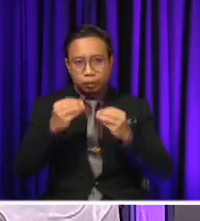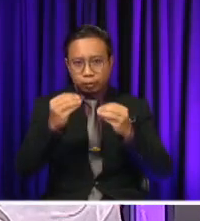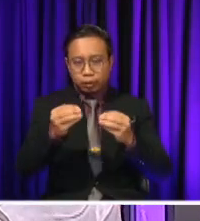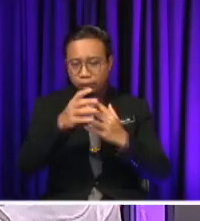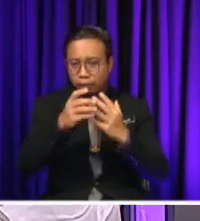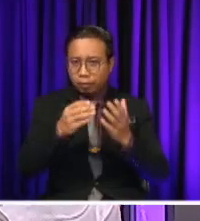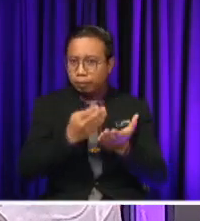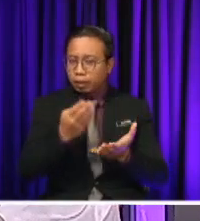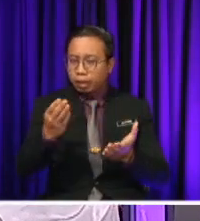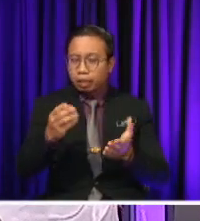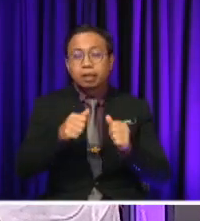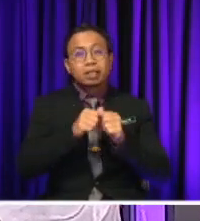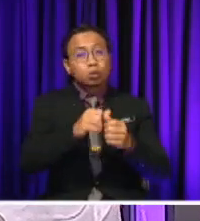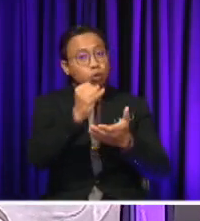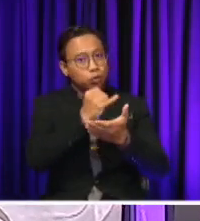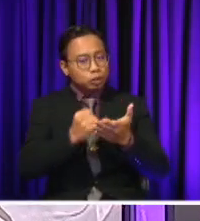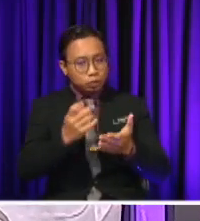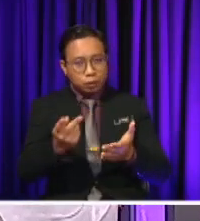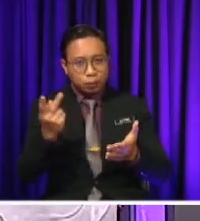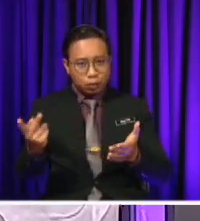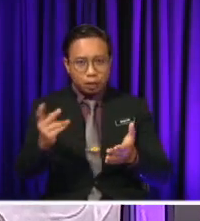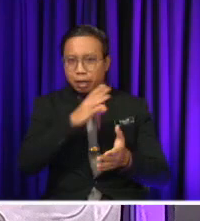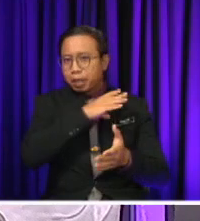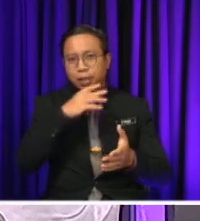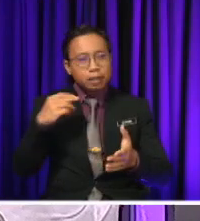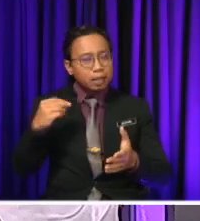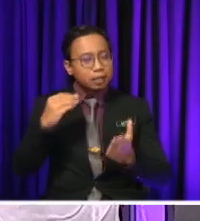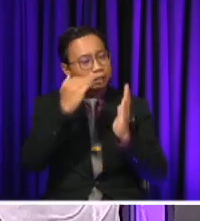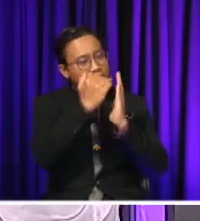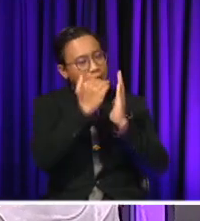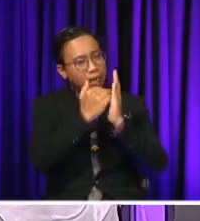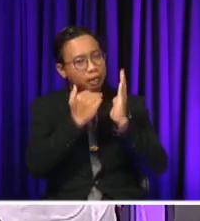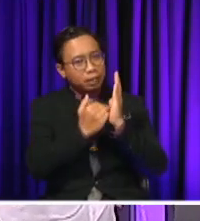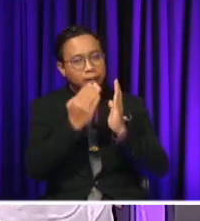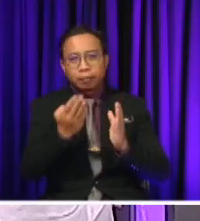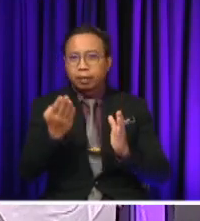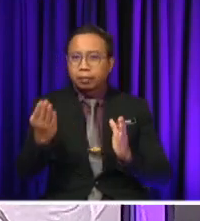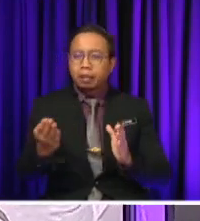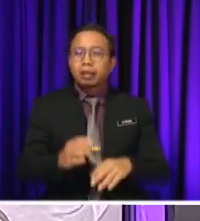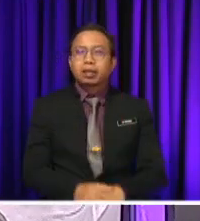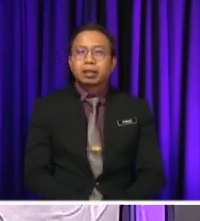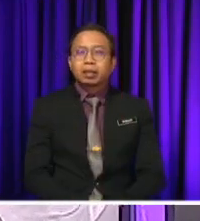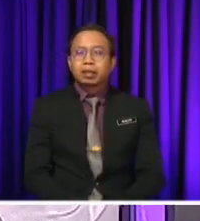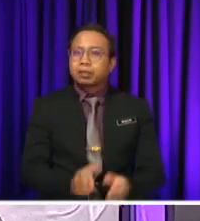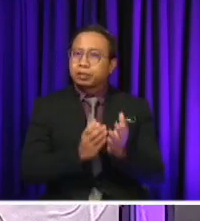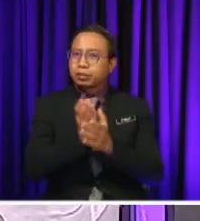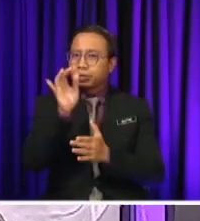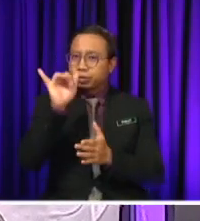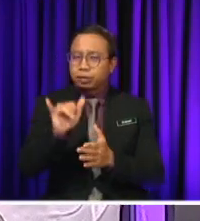berdasarkan lukisan produk dan juga mengenalkan bahan-bahan terusnya